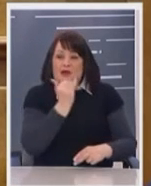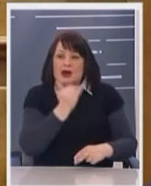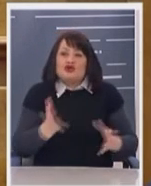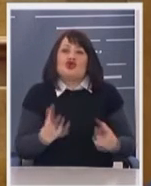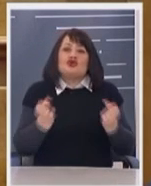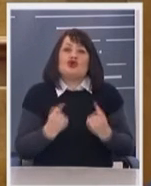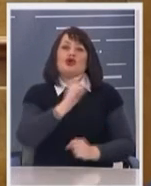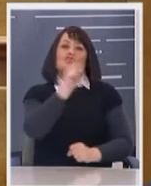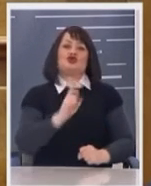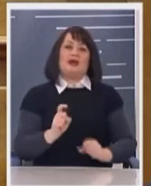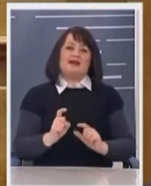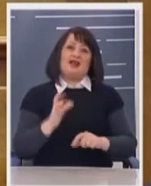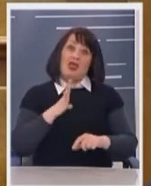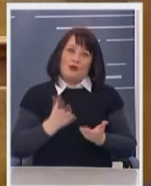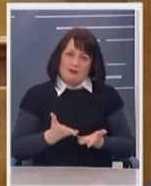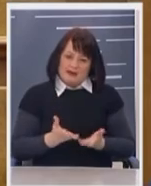ζωές.